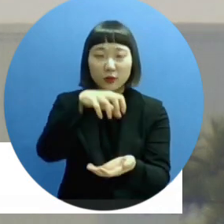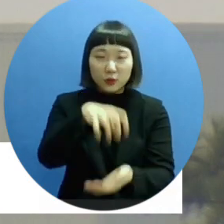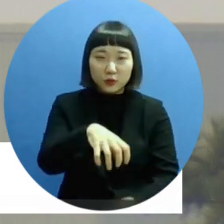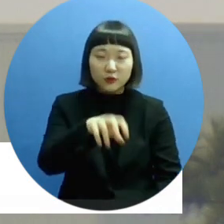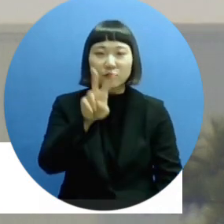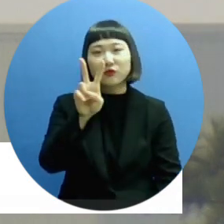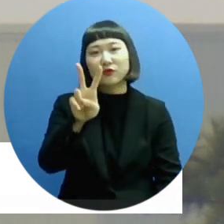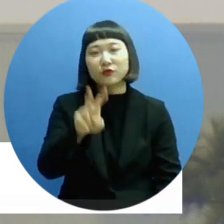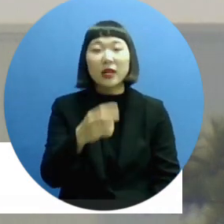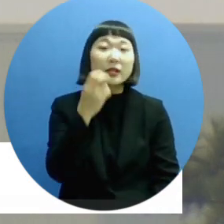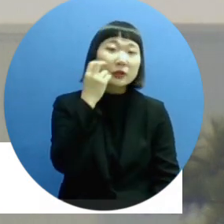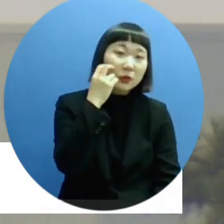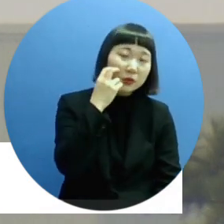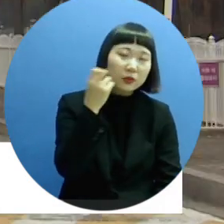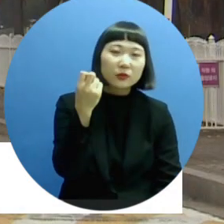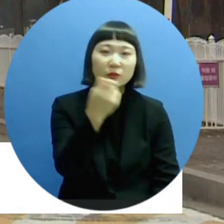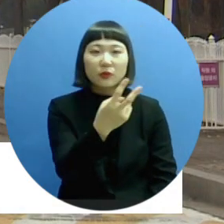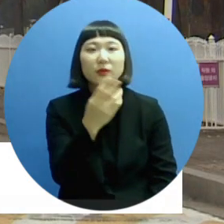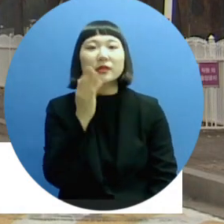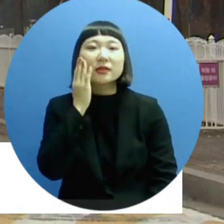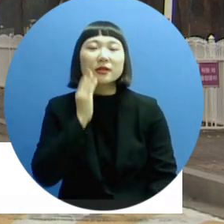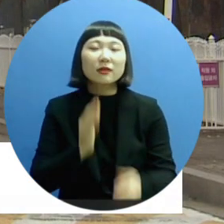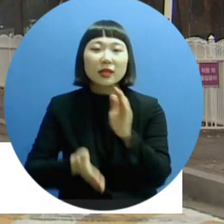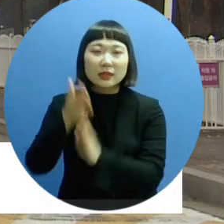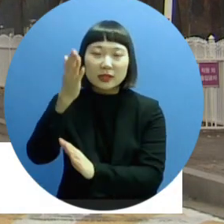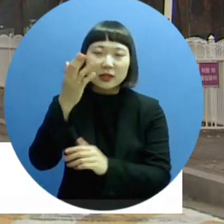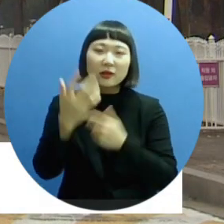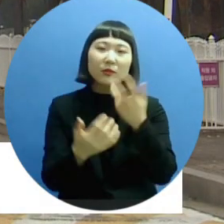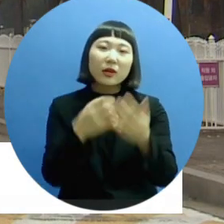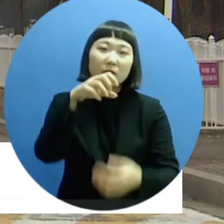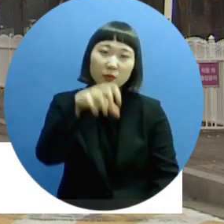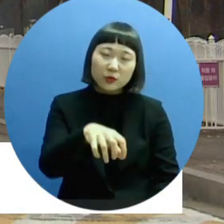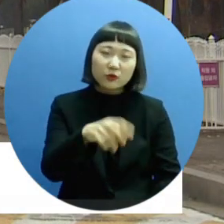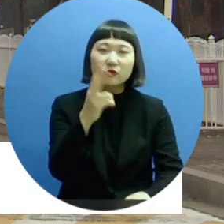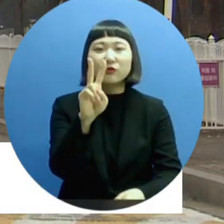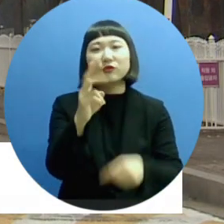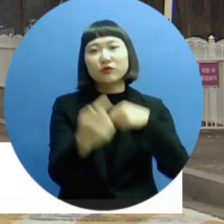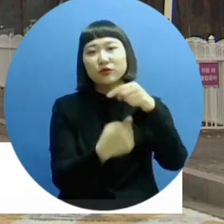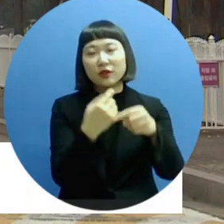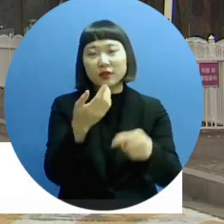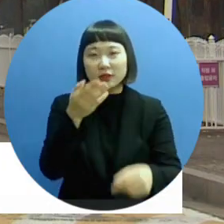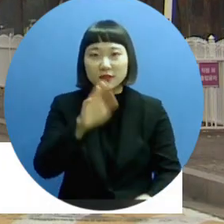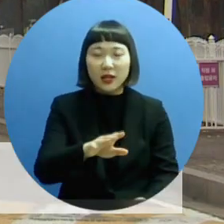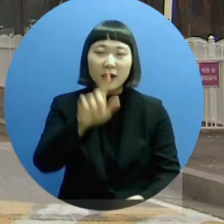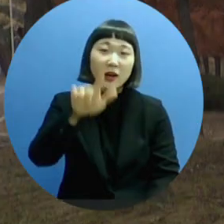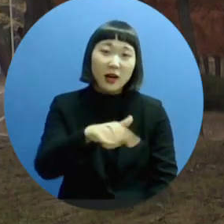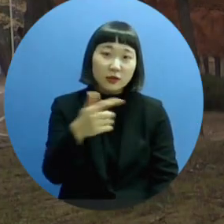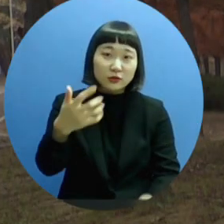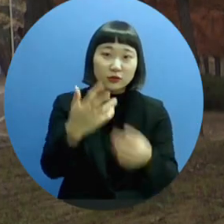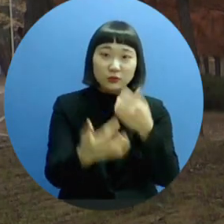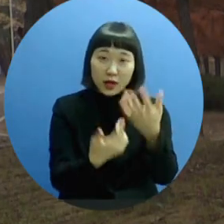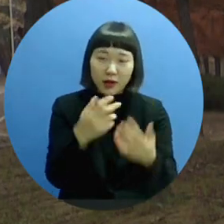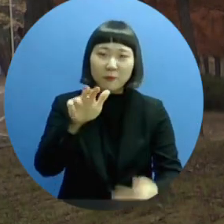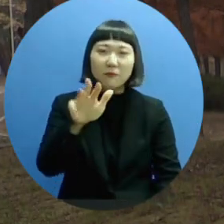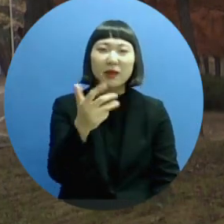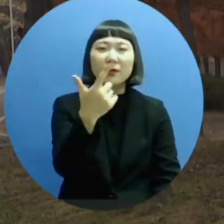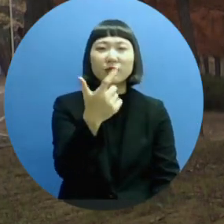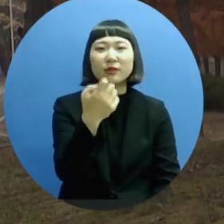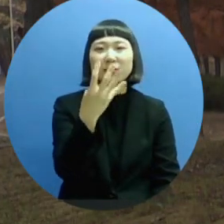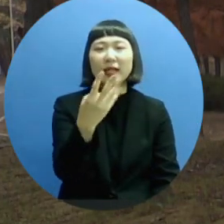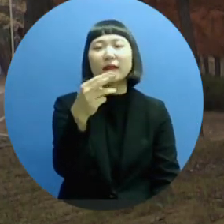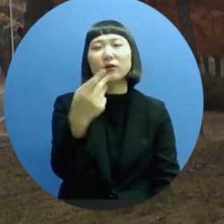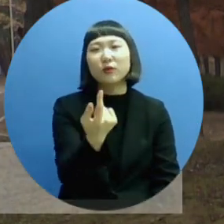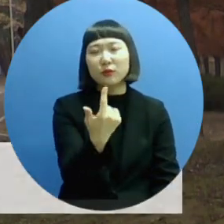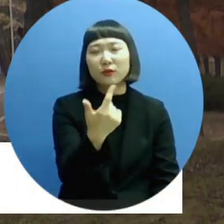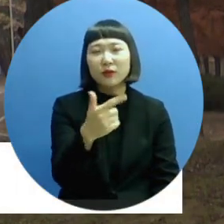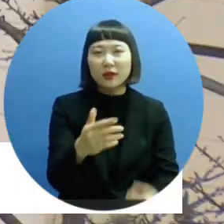소각장과 청라 소각장으로 하루에 처리할 수 있는 용량은 864톤에 불과합니다. 처리 용량이 부족한